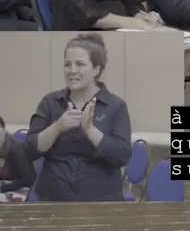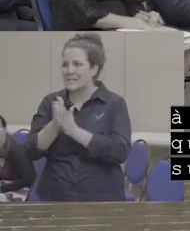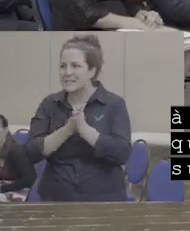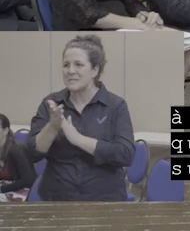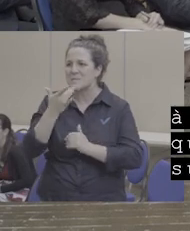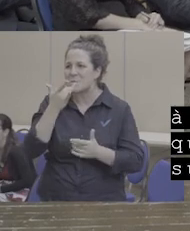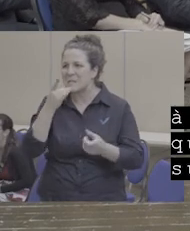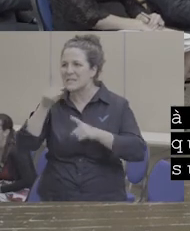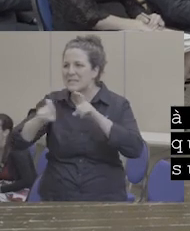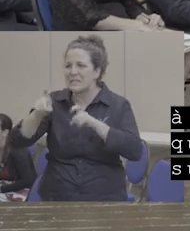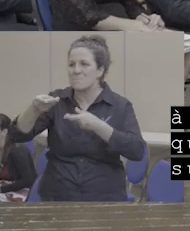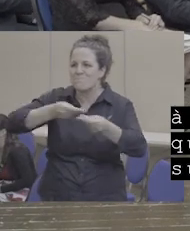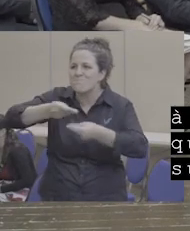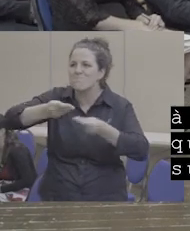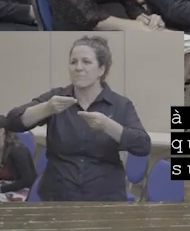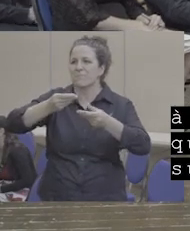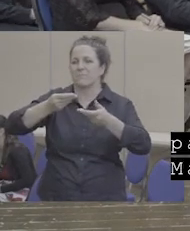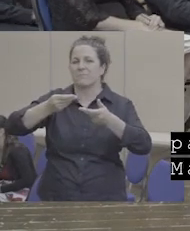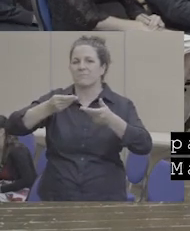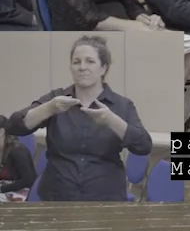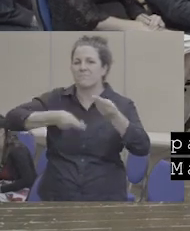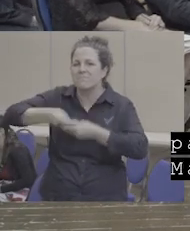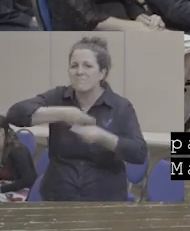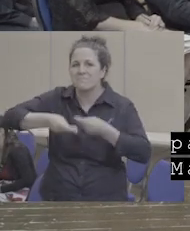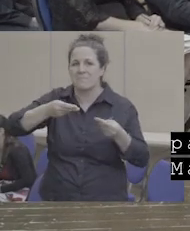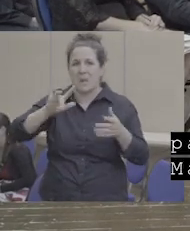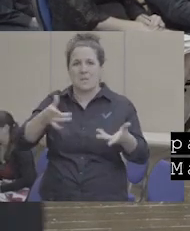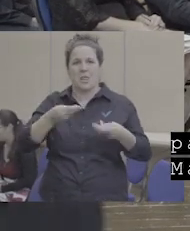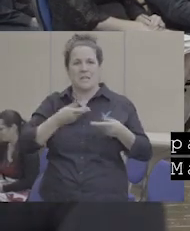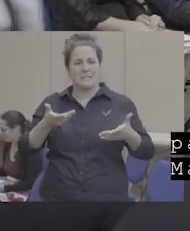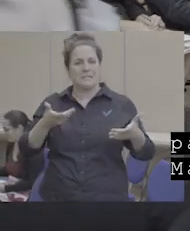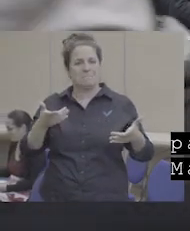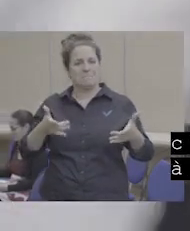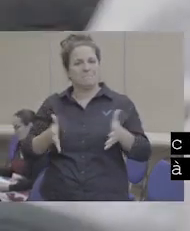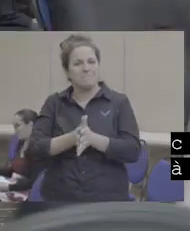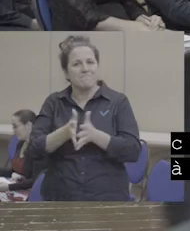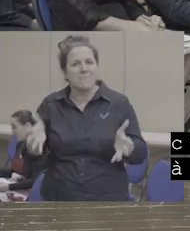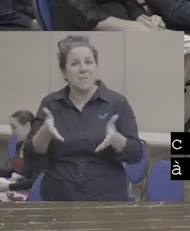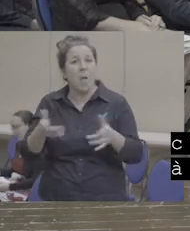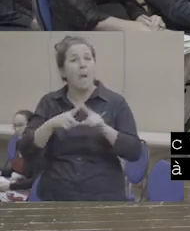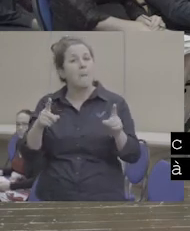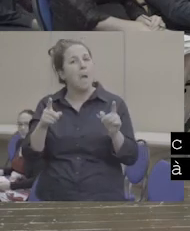l'intérêt à continuer à poser des questions, converser à ce sujet-là, parce que ça nous stimule. Mais ce qui est tant mieux,